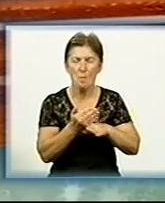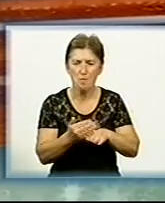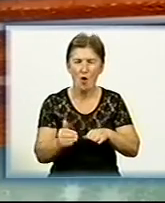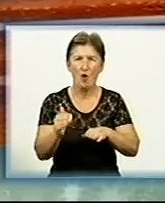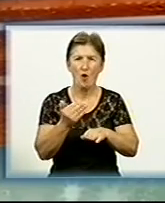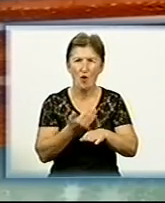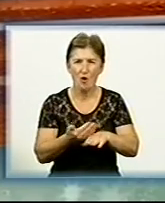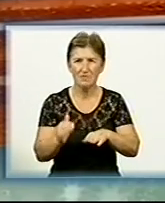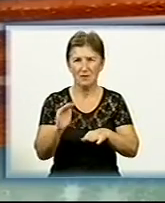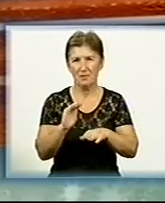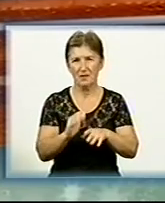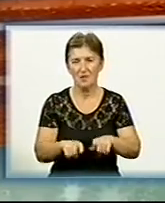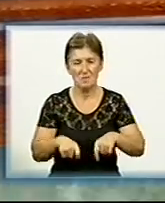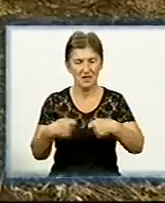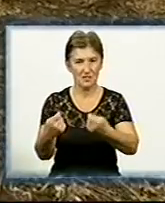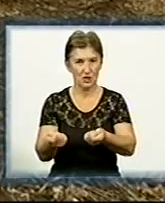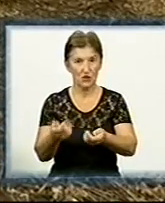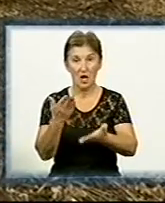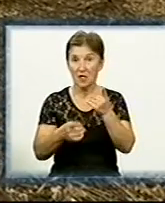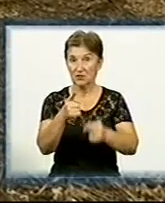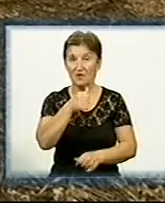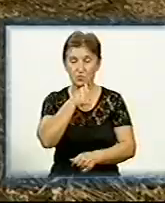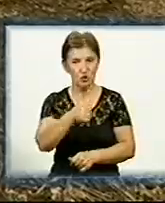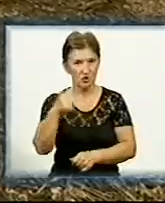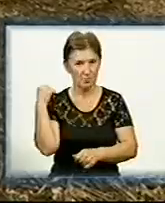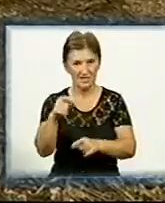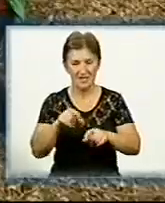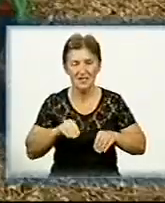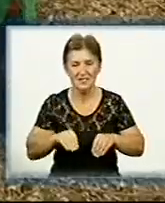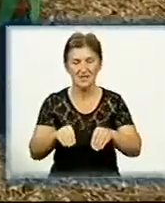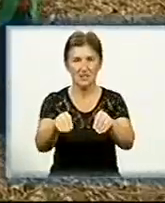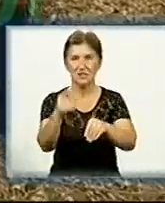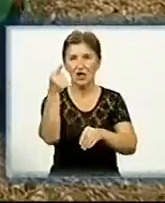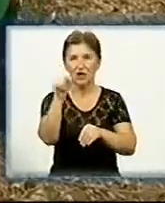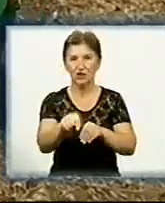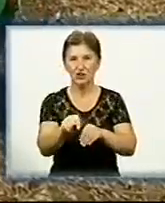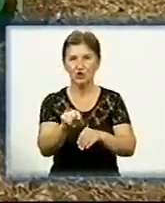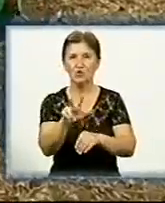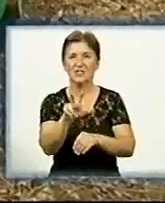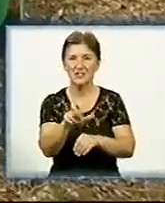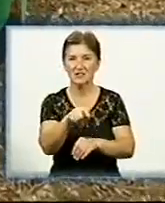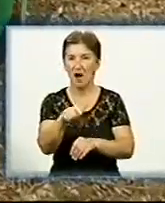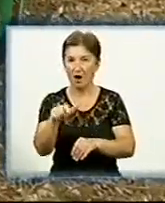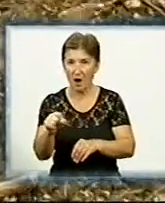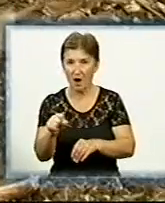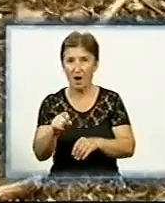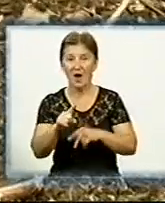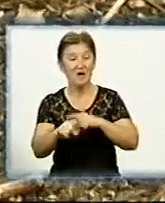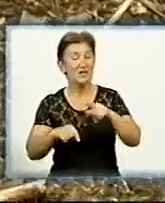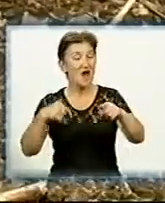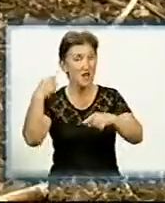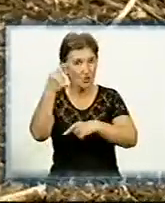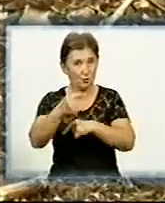заліснення, говорять лісівники. Якщо той рік лісові господарства засадили 1300 гектарів молодого лісу, то наступного площі